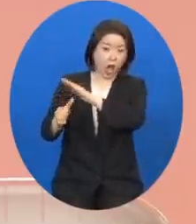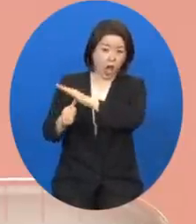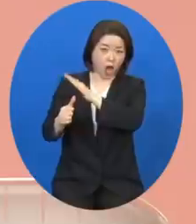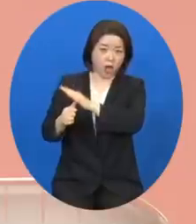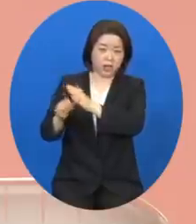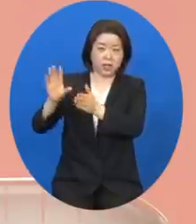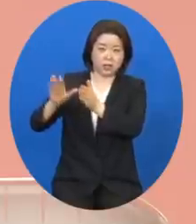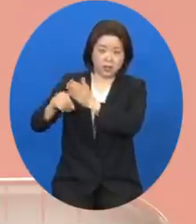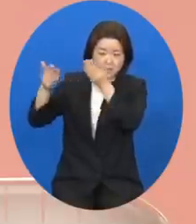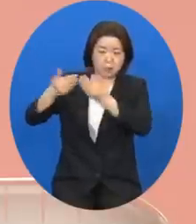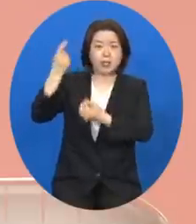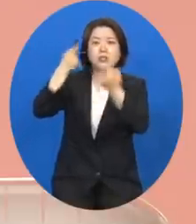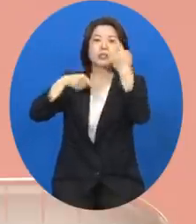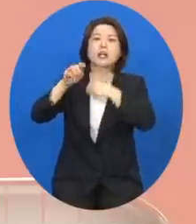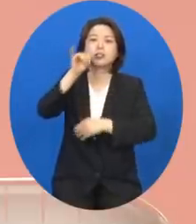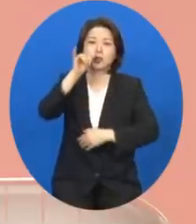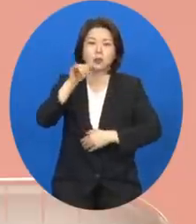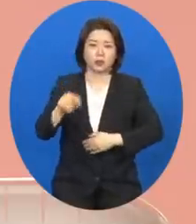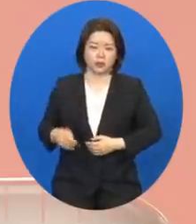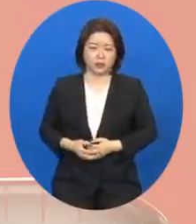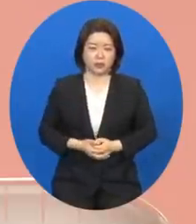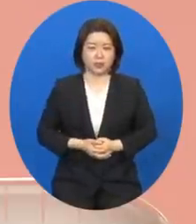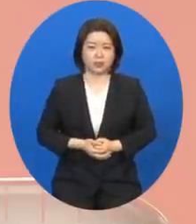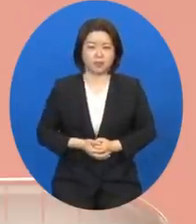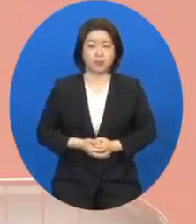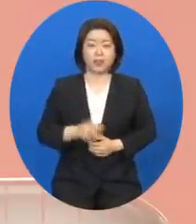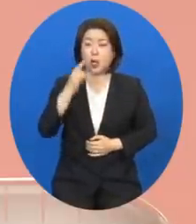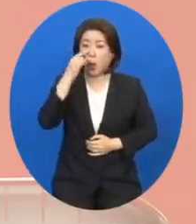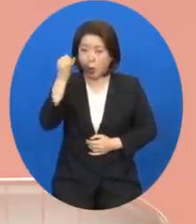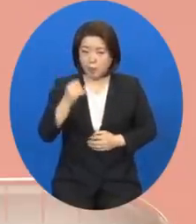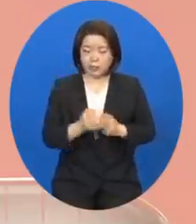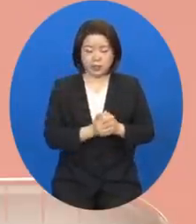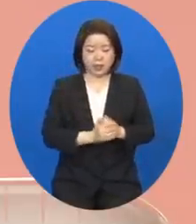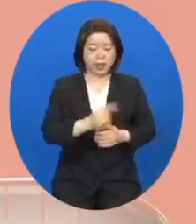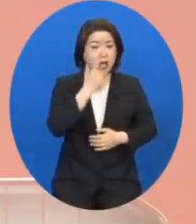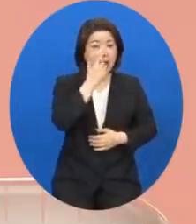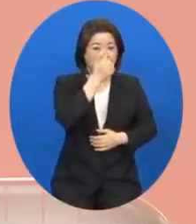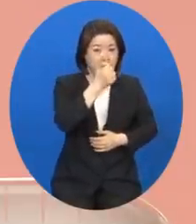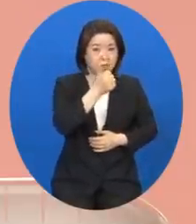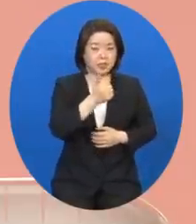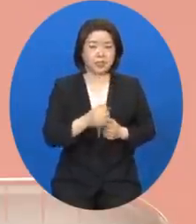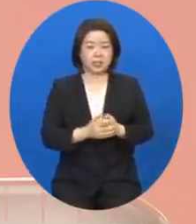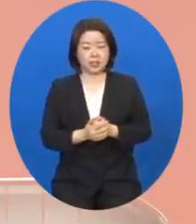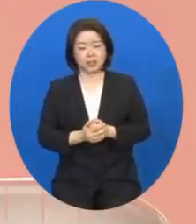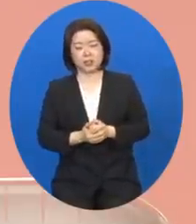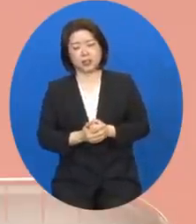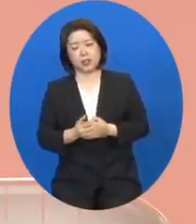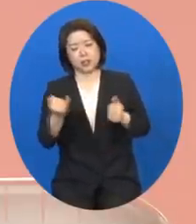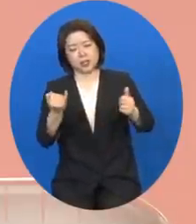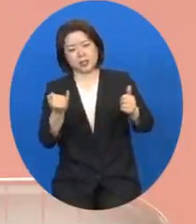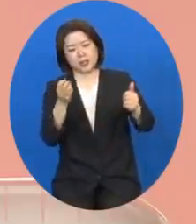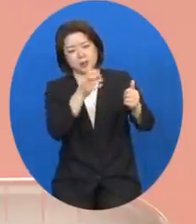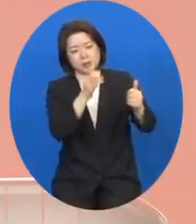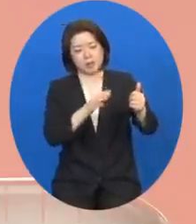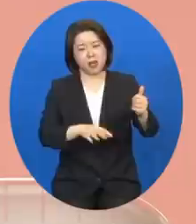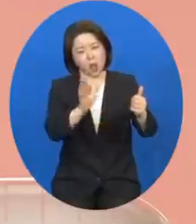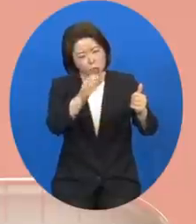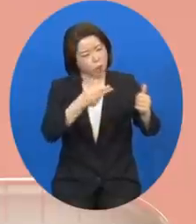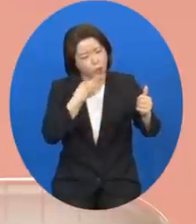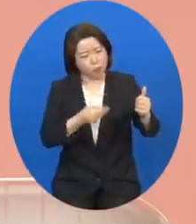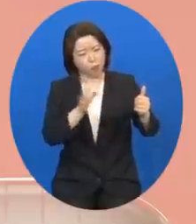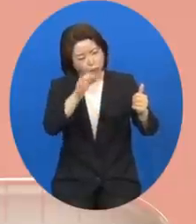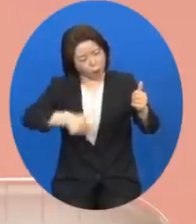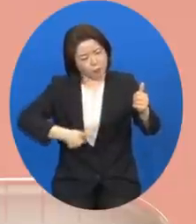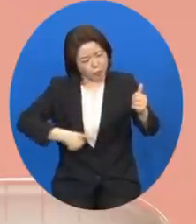마음의 상처라는 거예요. 어머님이 아버님에게 돈이 없다, 돈이 필요하다 하는 이야기를